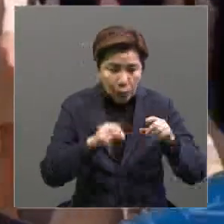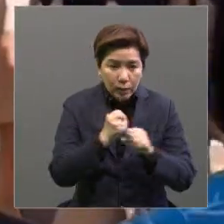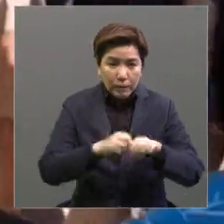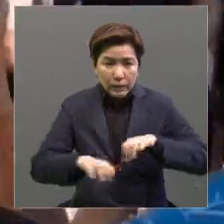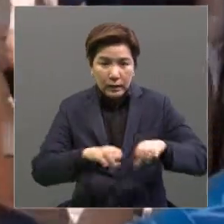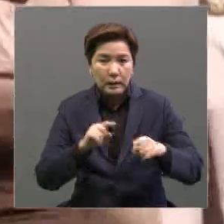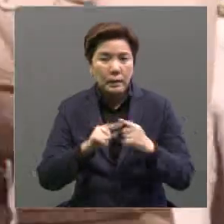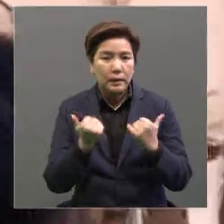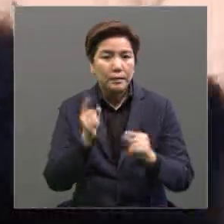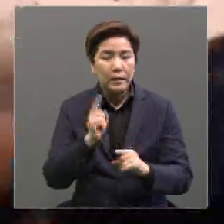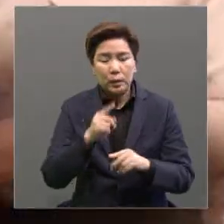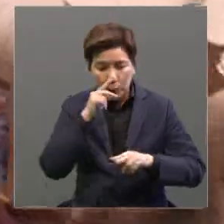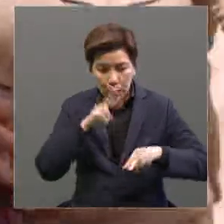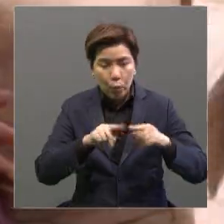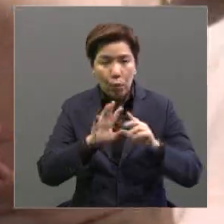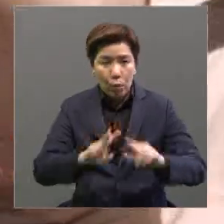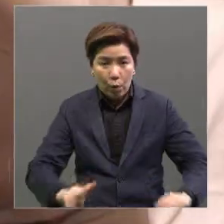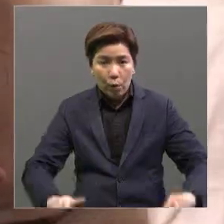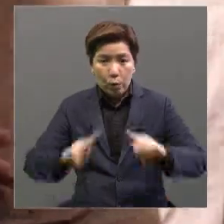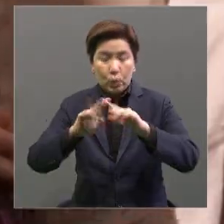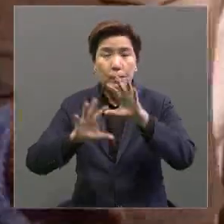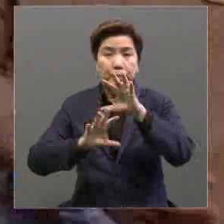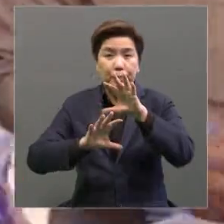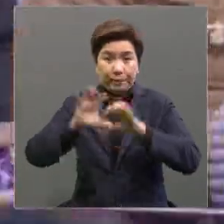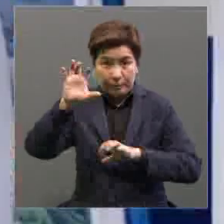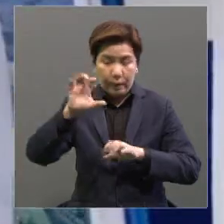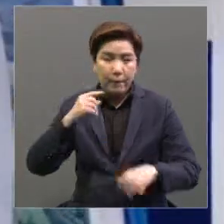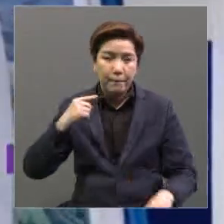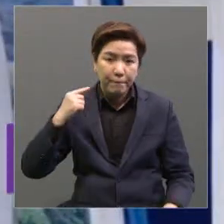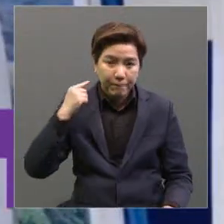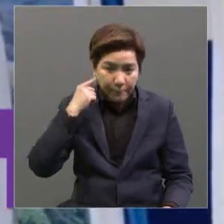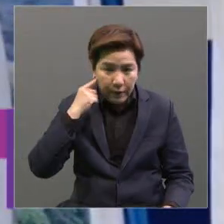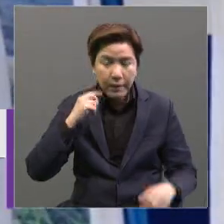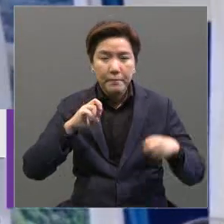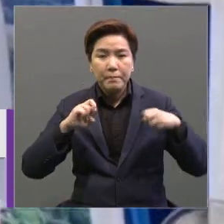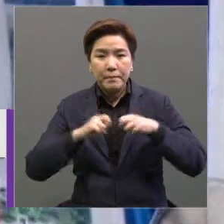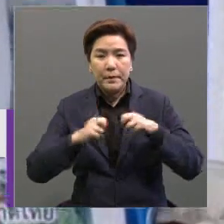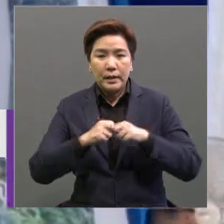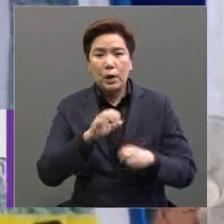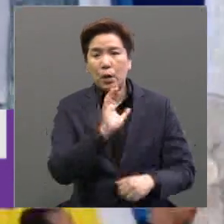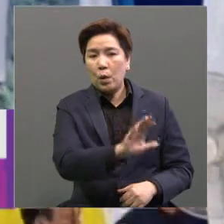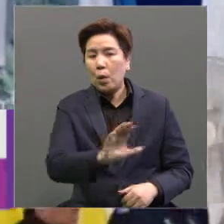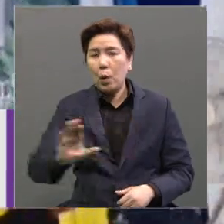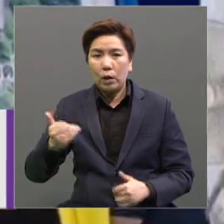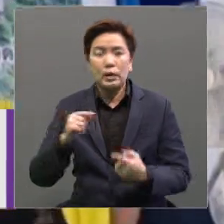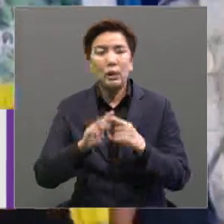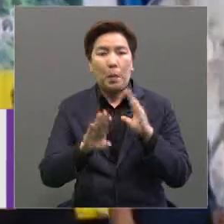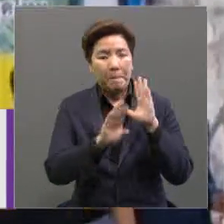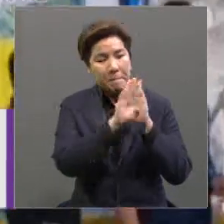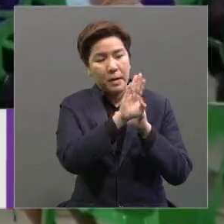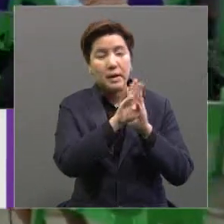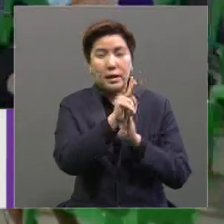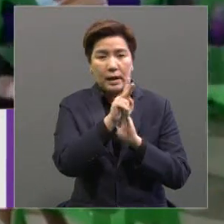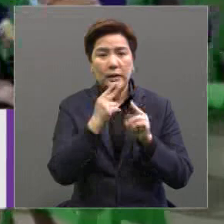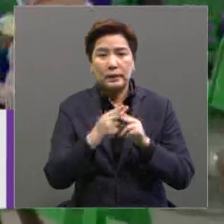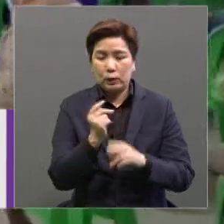การดำเนินงานภายใต้การกำกับดูแลของกระทรวงมหาดไทยและรับฟังปัญหาความเดือดร้อนของประชาชนที่อำเภอพรเจริญจังหวัดบึงกาฬ